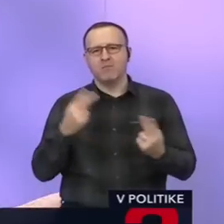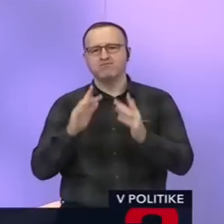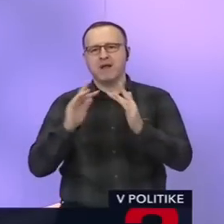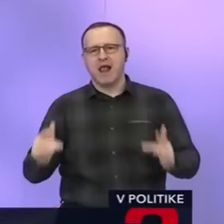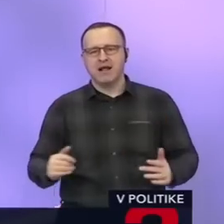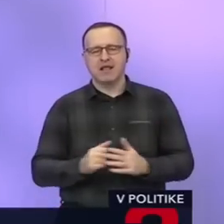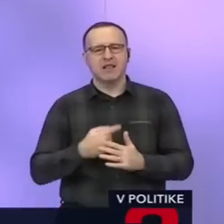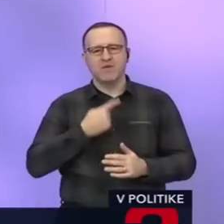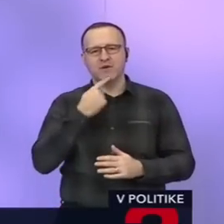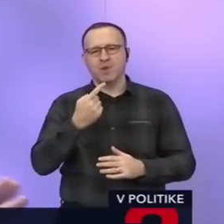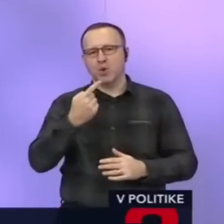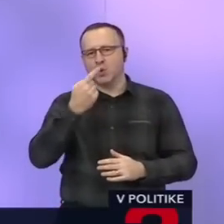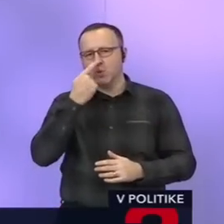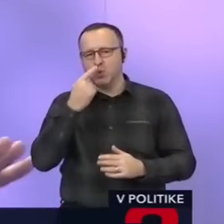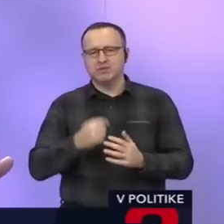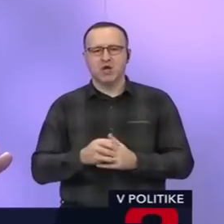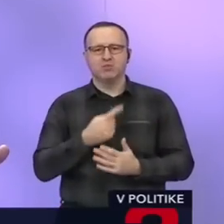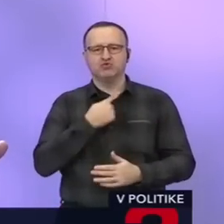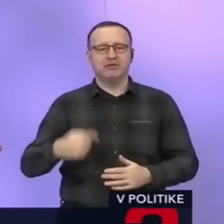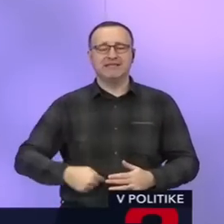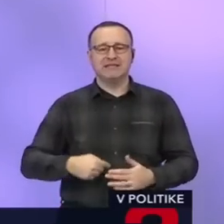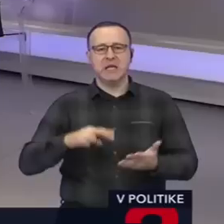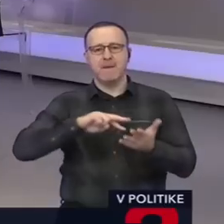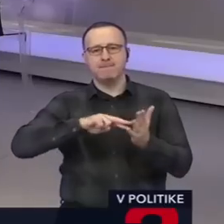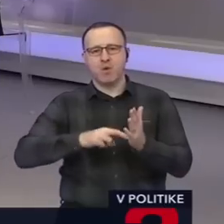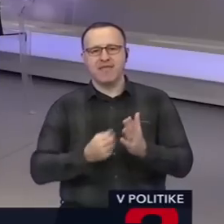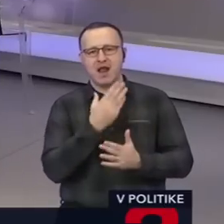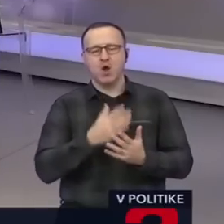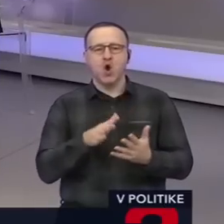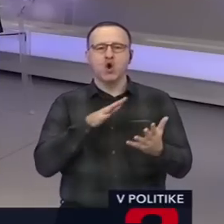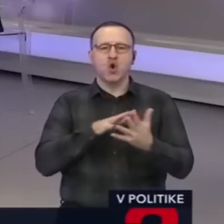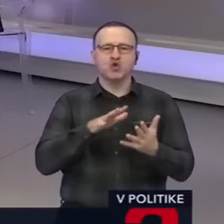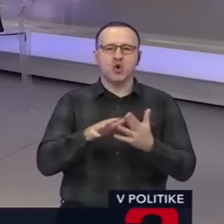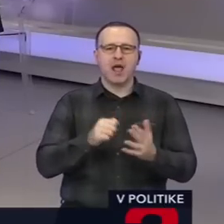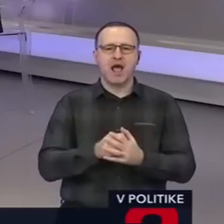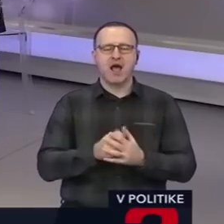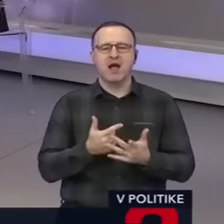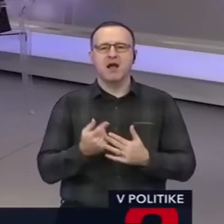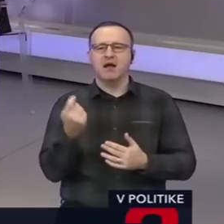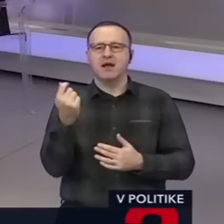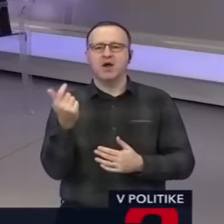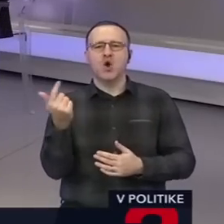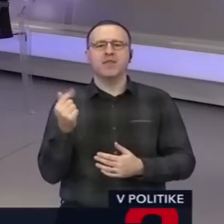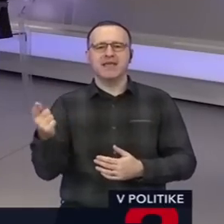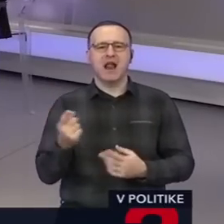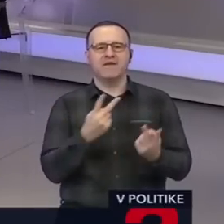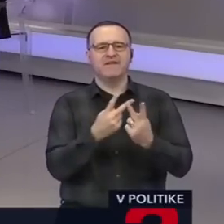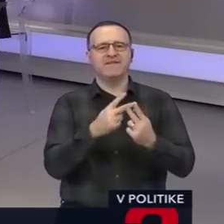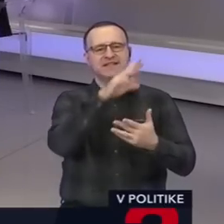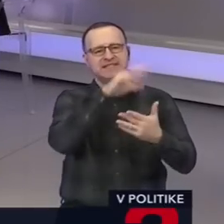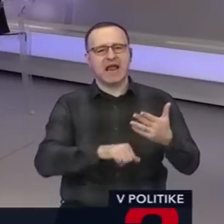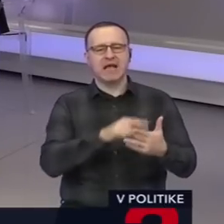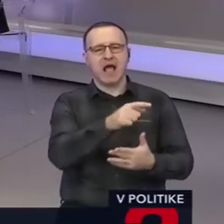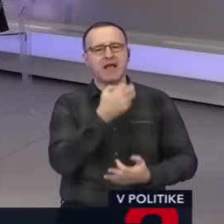alebo ruskom modeli, ale vedie sa tu diskusia medzi... Čiže nie tok informácií, ale kontrola financovania áno, zdrojov. Áno, tie toky, áno, a prísun